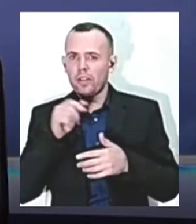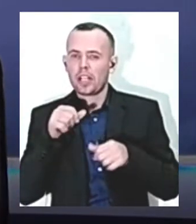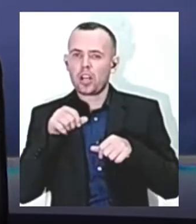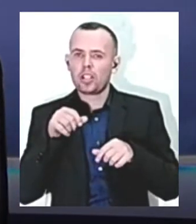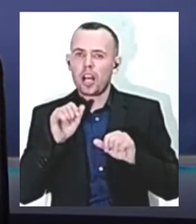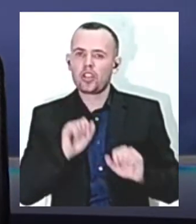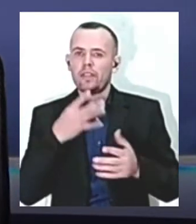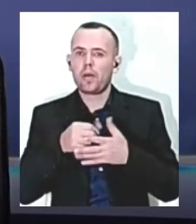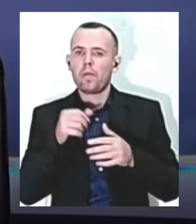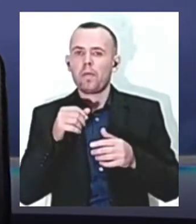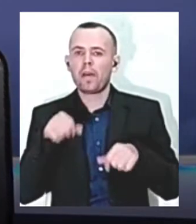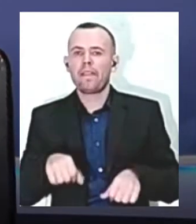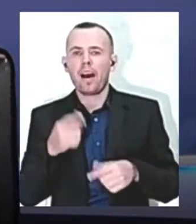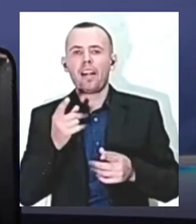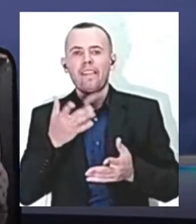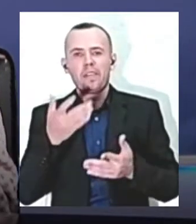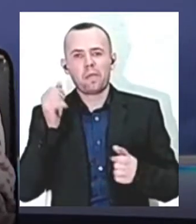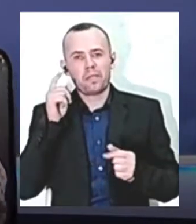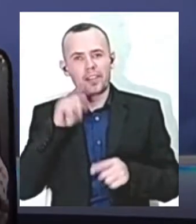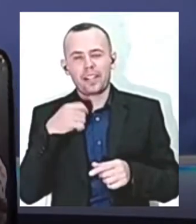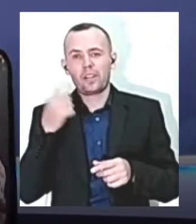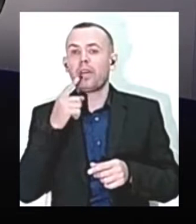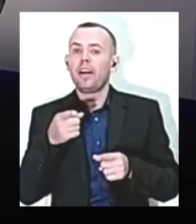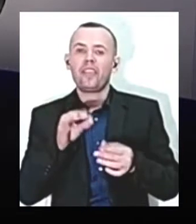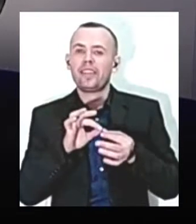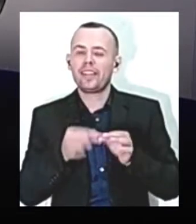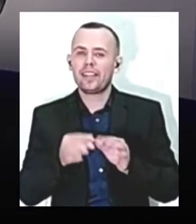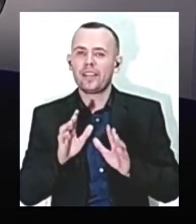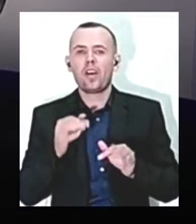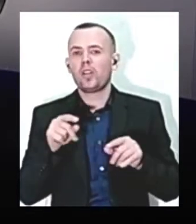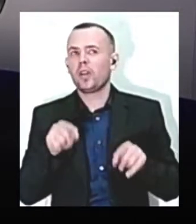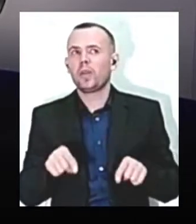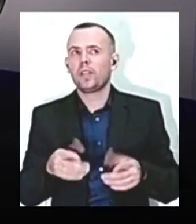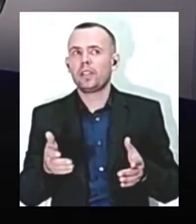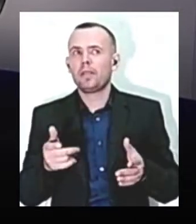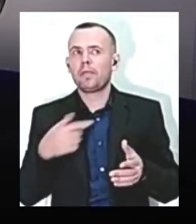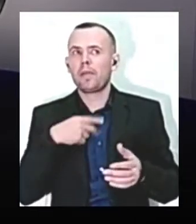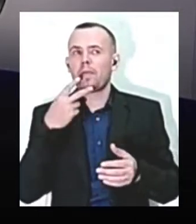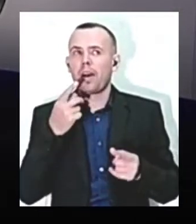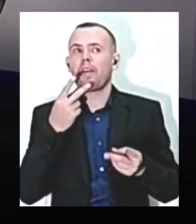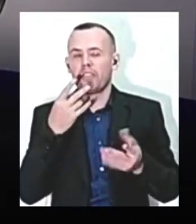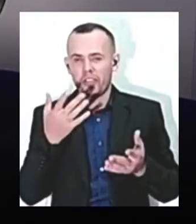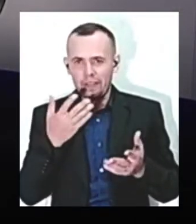але ви знаєте, напевно, детальніше. Так, і, мабуть, це не зовсім очевидно, здавалося б,